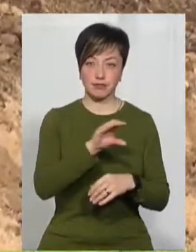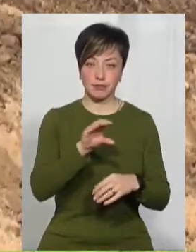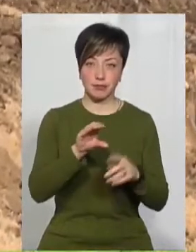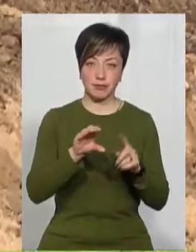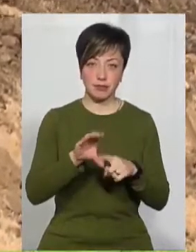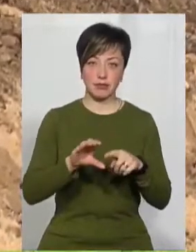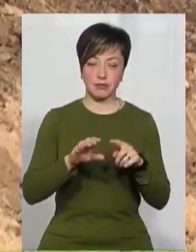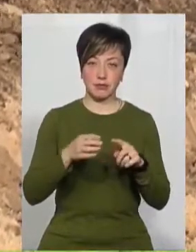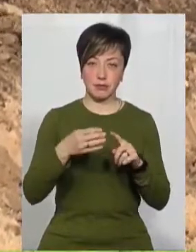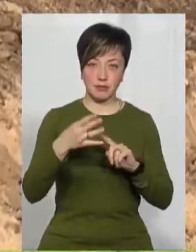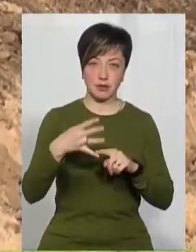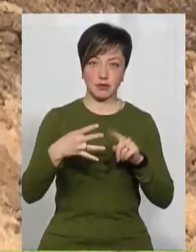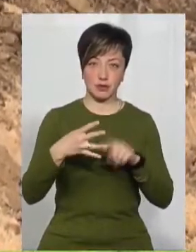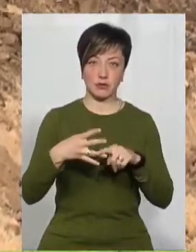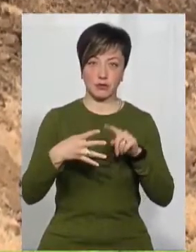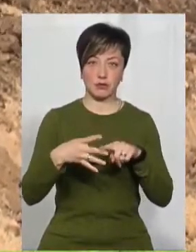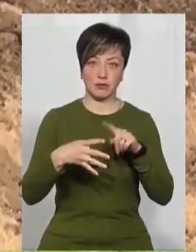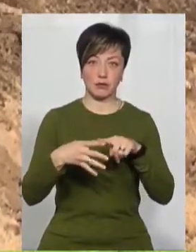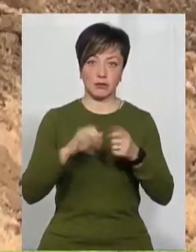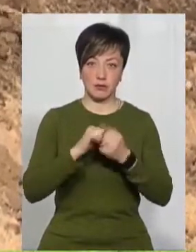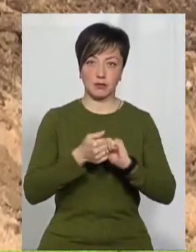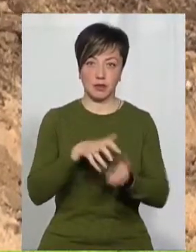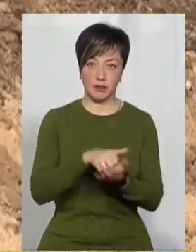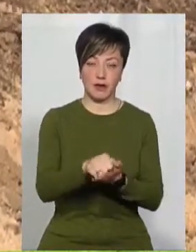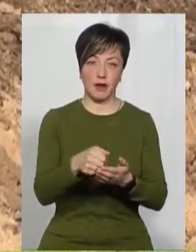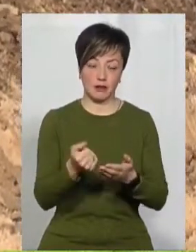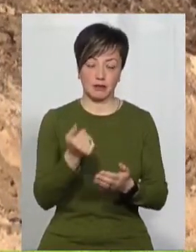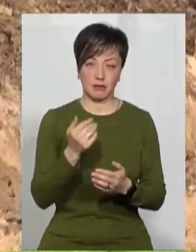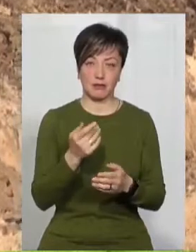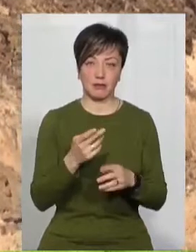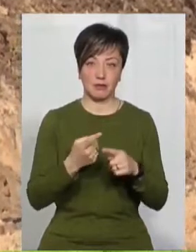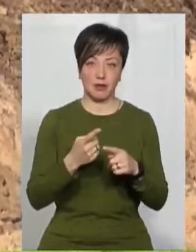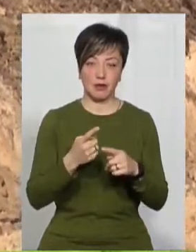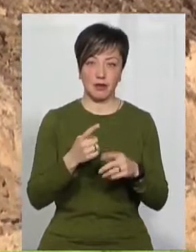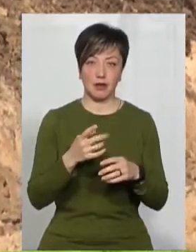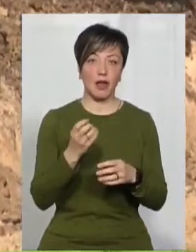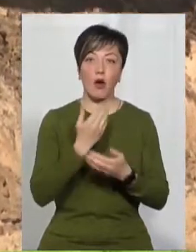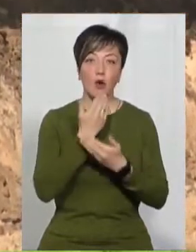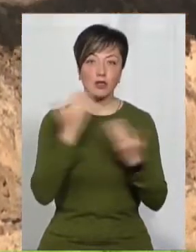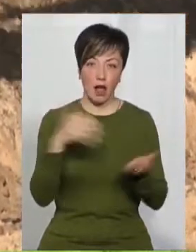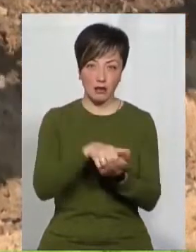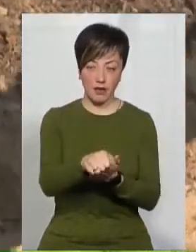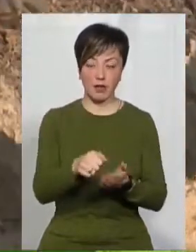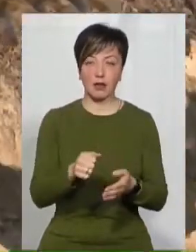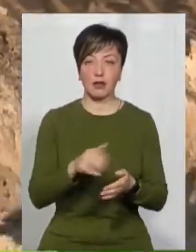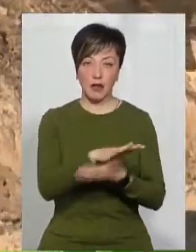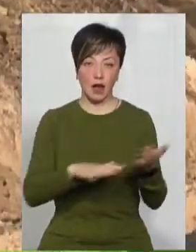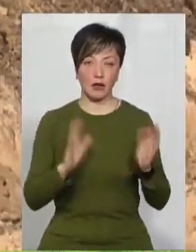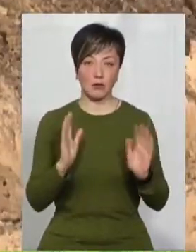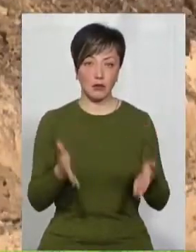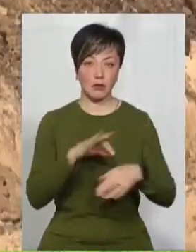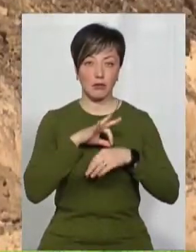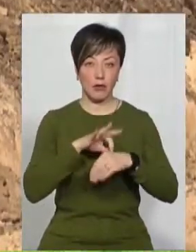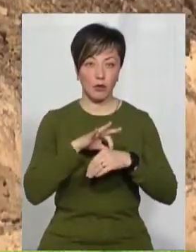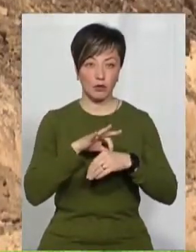слой, середній слой, щібні, асфальт і верхній слой асфальта. Далі будемо